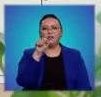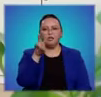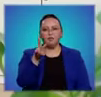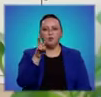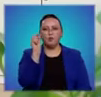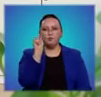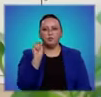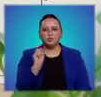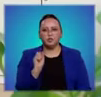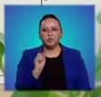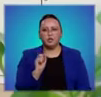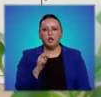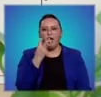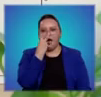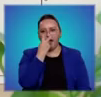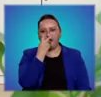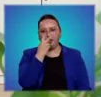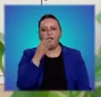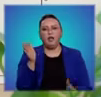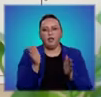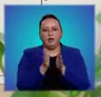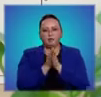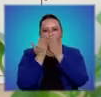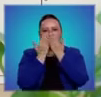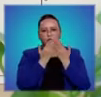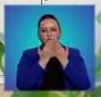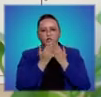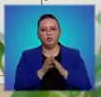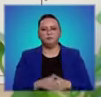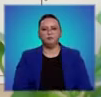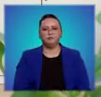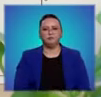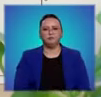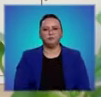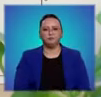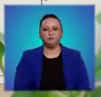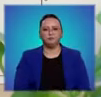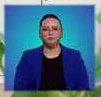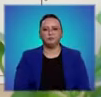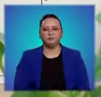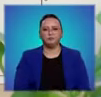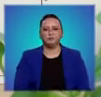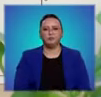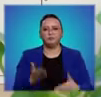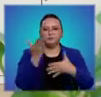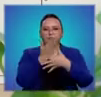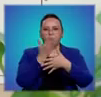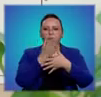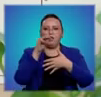уншицгаая. Датлан бичгийг уншихдаа хэд хэдэн баримтлах зүйл байдгаа. Нэгт тэргүйийн